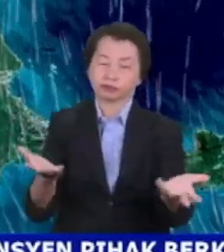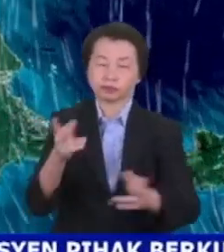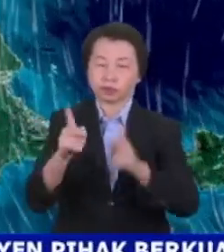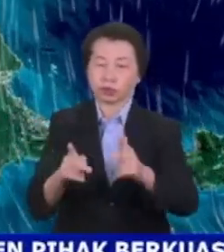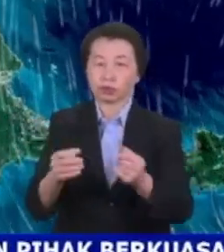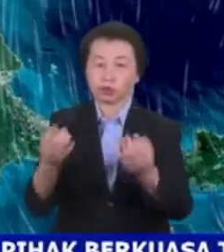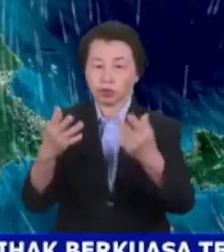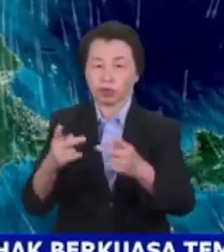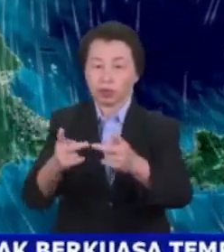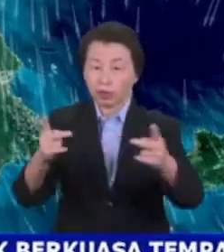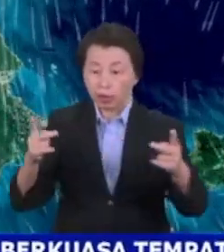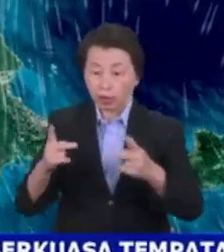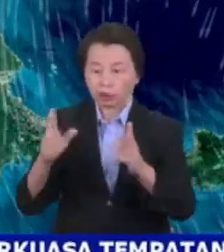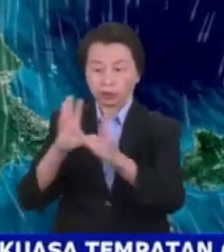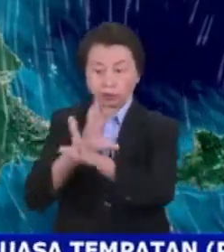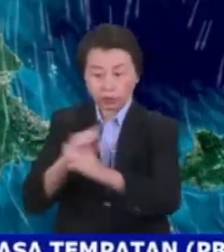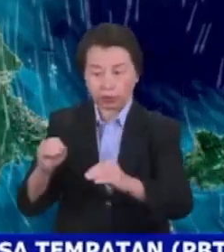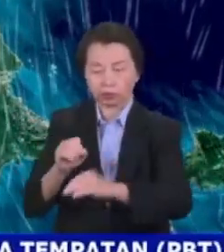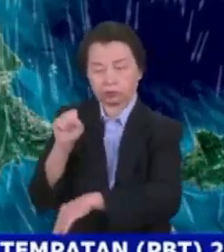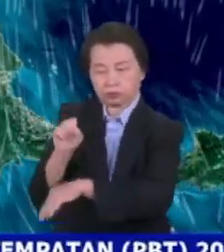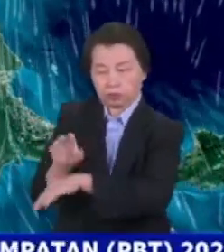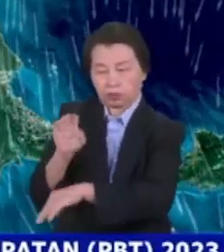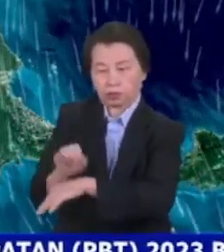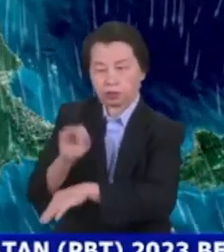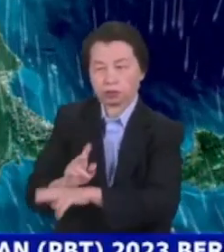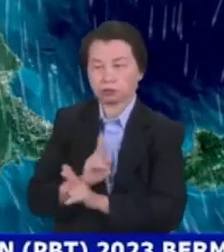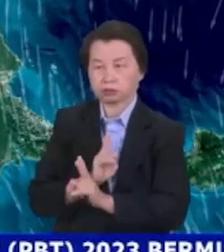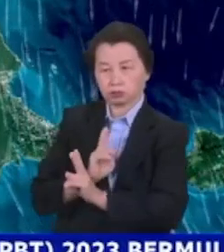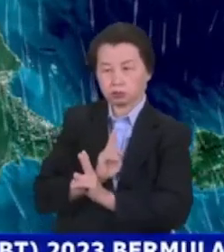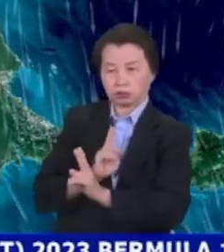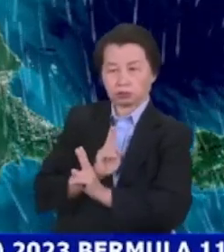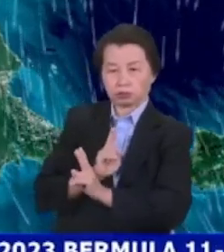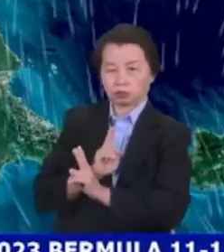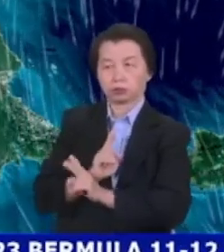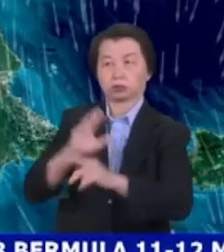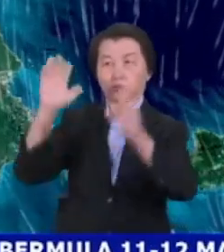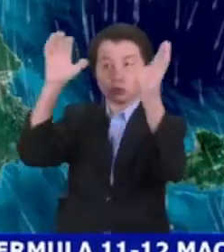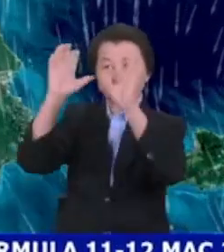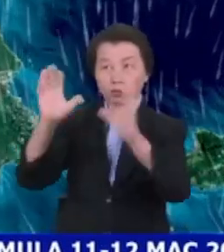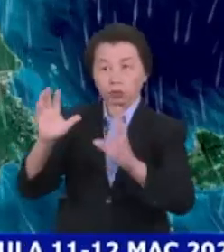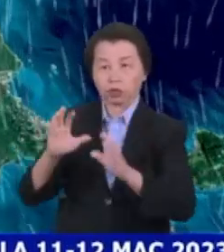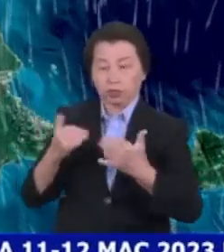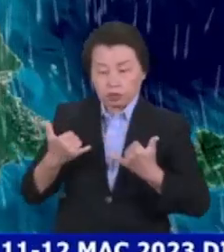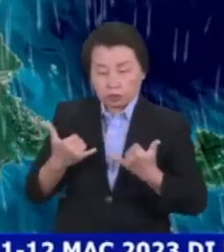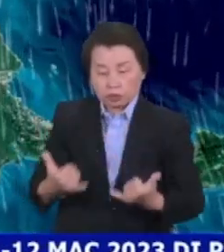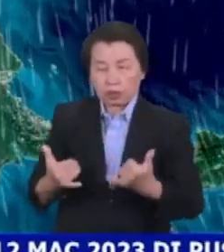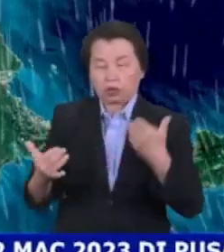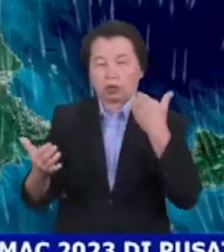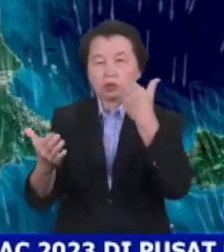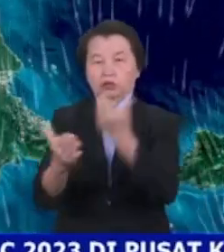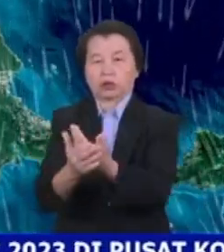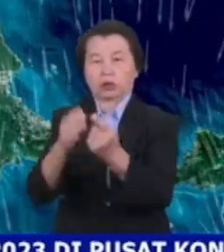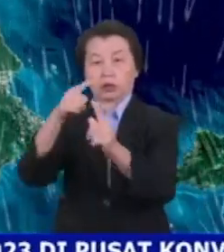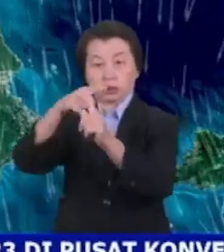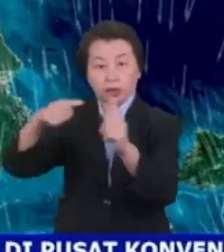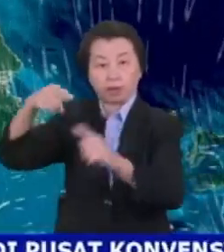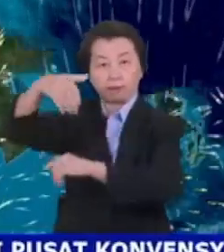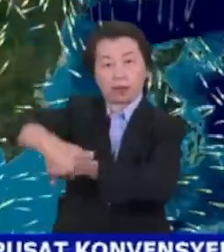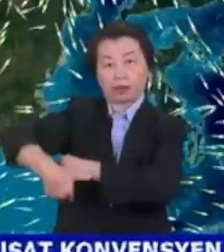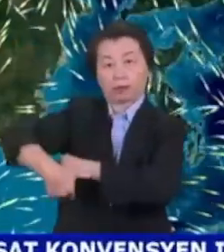orang ramai di sekitar kawasan-kawasan terbabit dinasihatkan supaya berwaspadalah dengan keadaan cuaca daripada waktu sekarang sehinggalah ke tengah malam